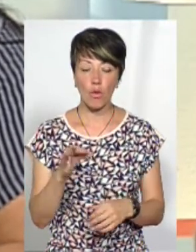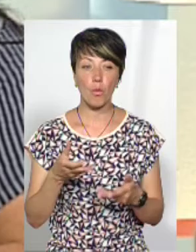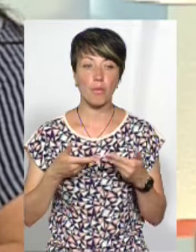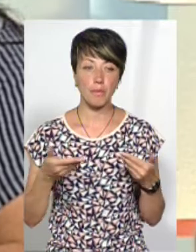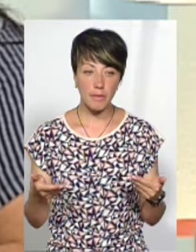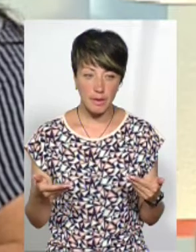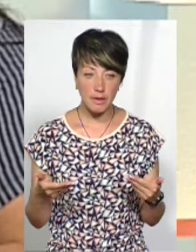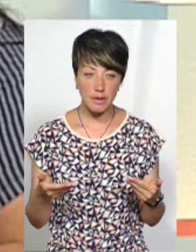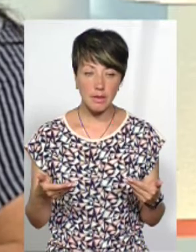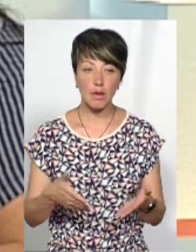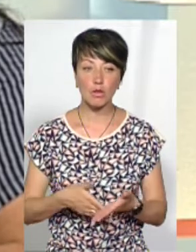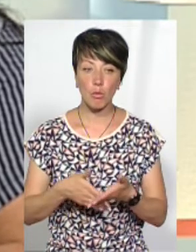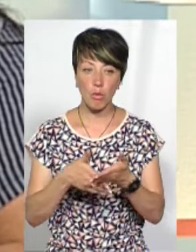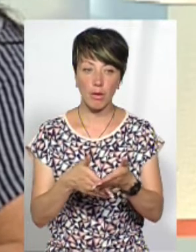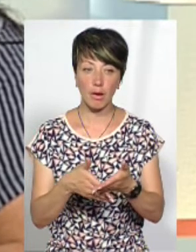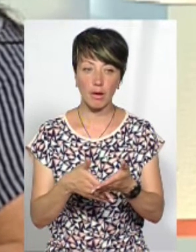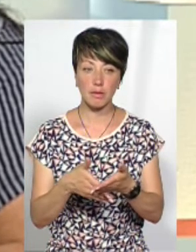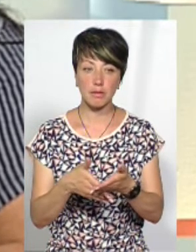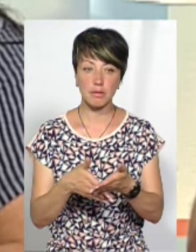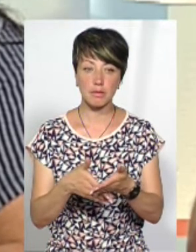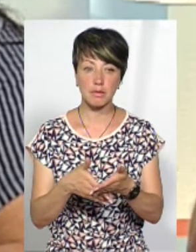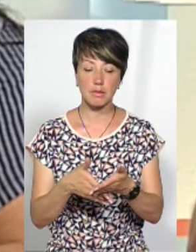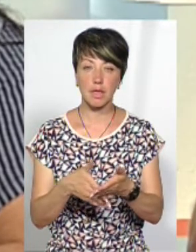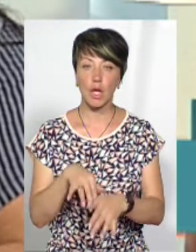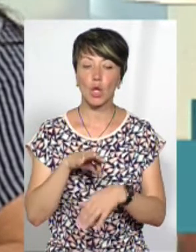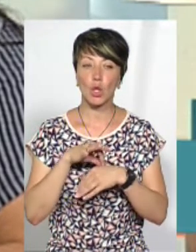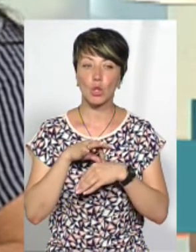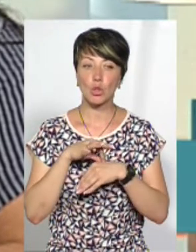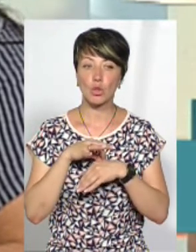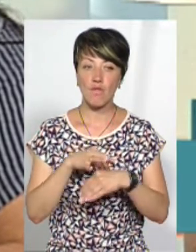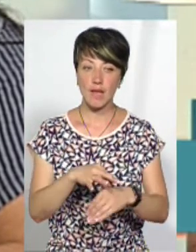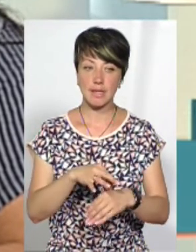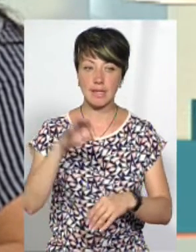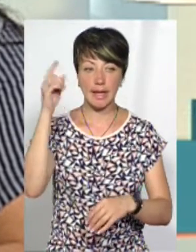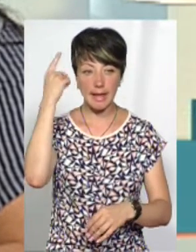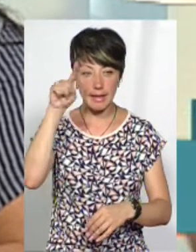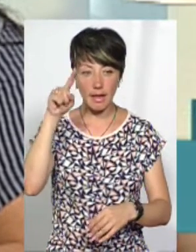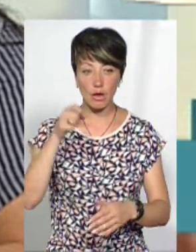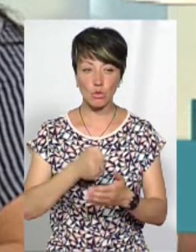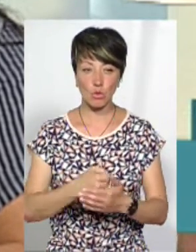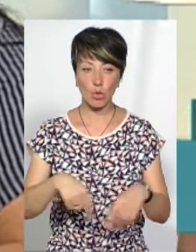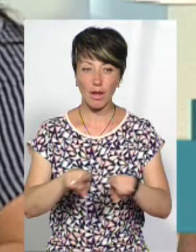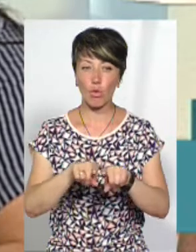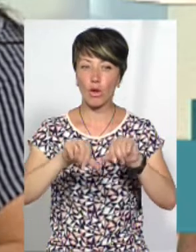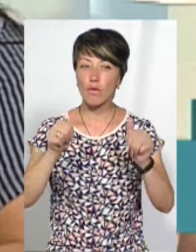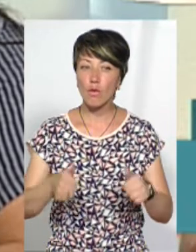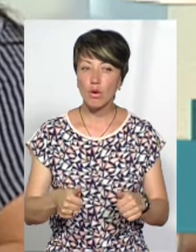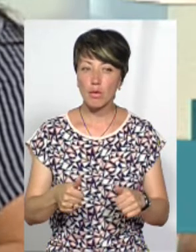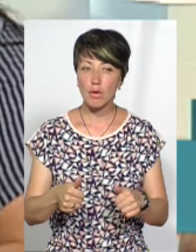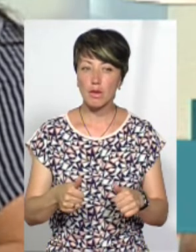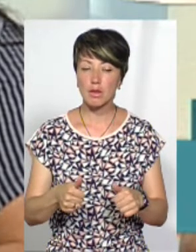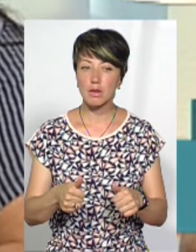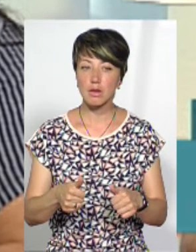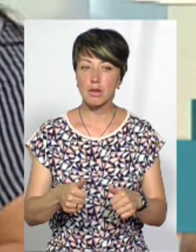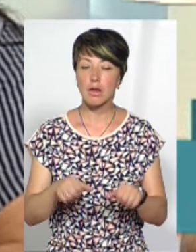ми допомагаємо довести ідею до такого вигляду, яка б могла